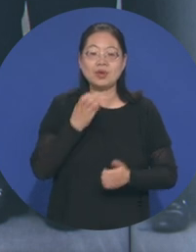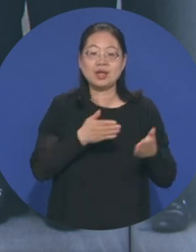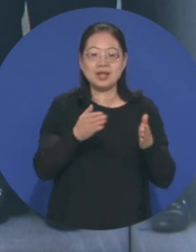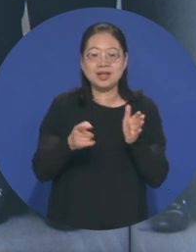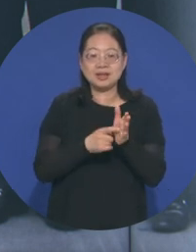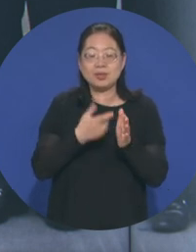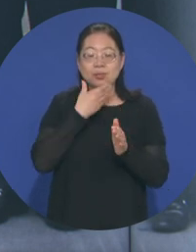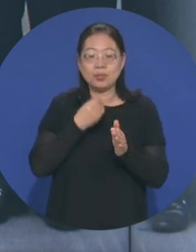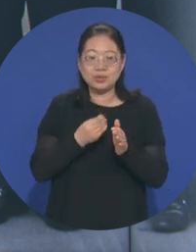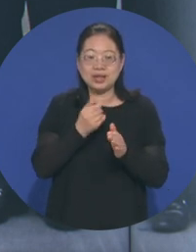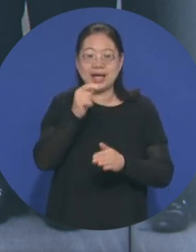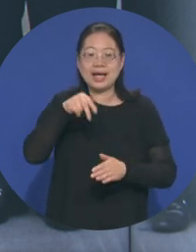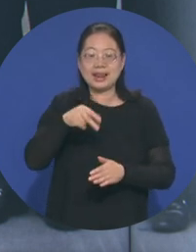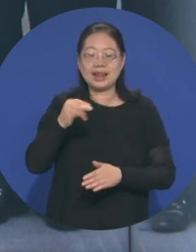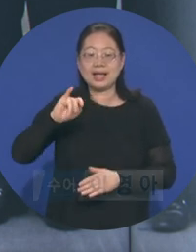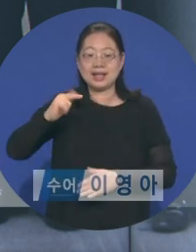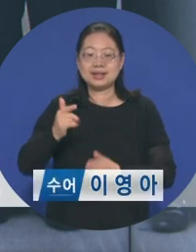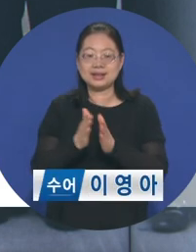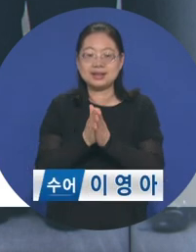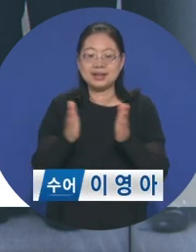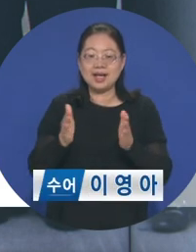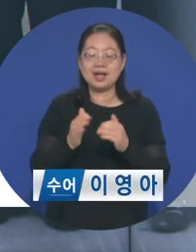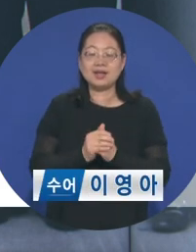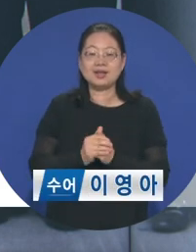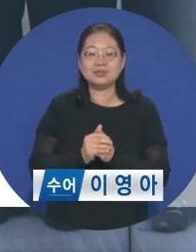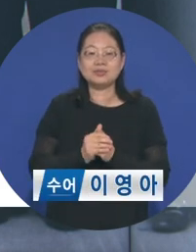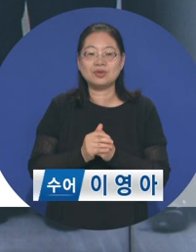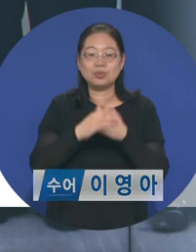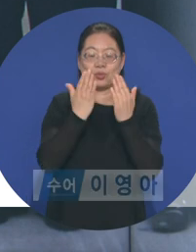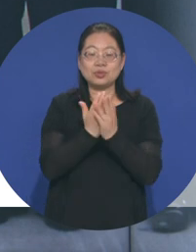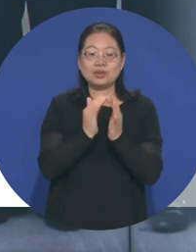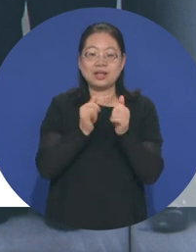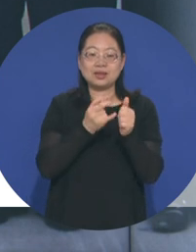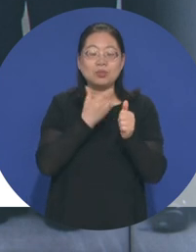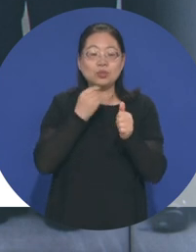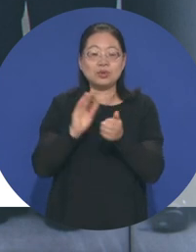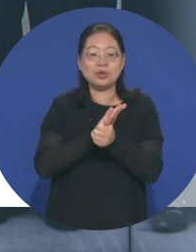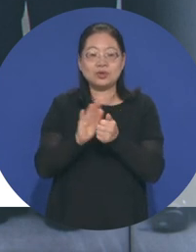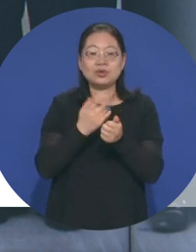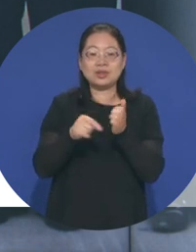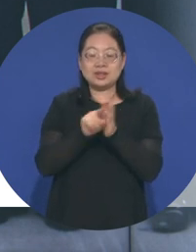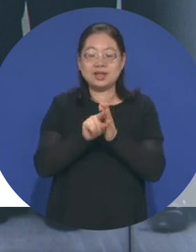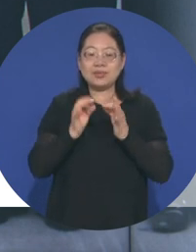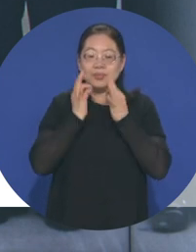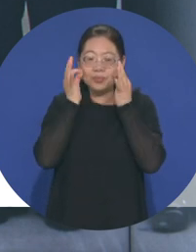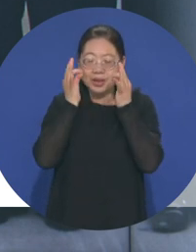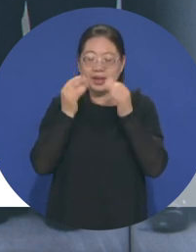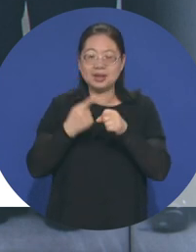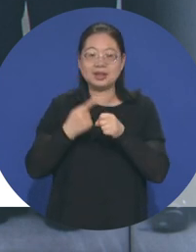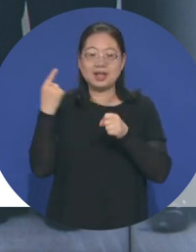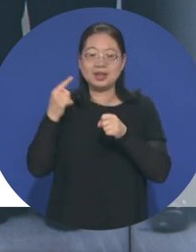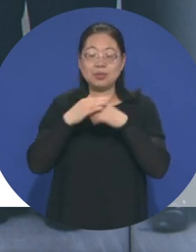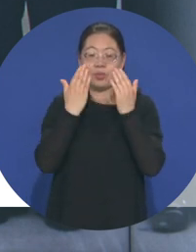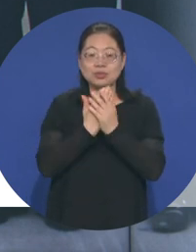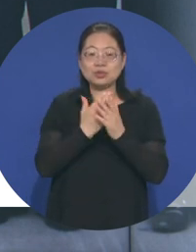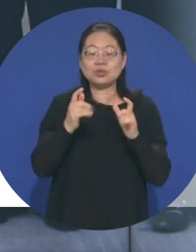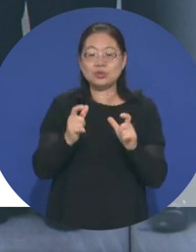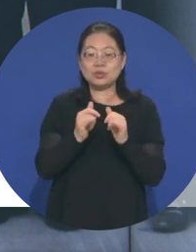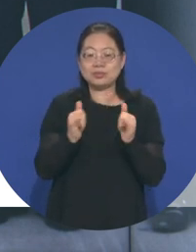경기도는 긴급복지 한라인을 시작으로 빈틈없는 복지를 위해 애쓰고 있습니다. 지난해 전 도민을 복지 대상으로